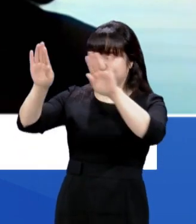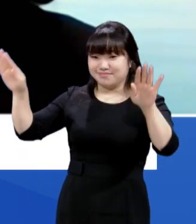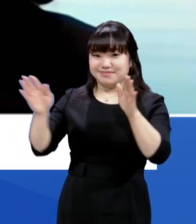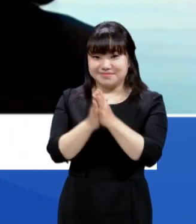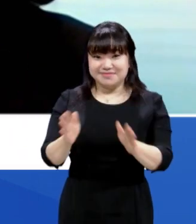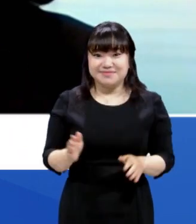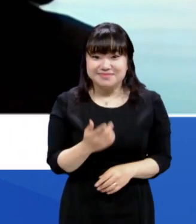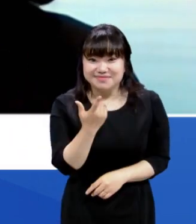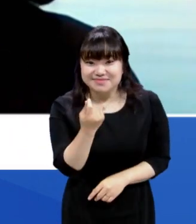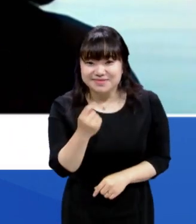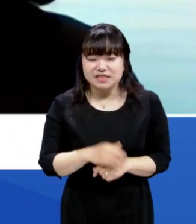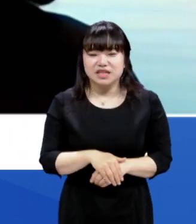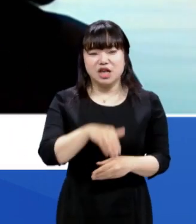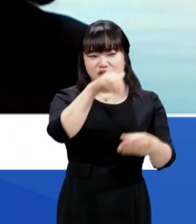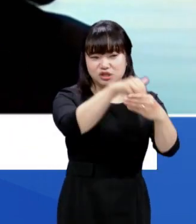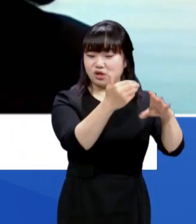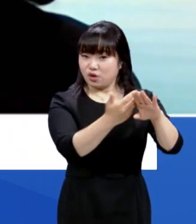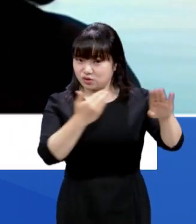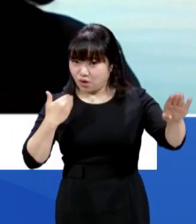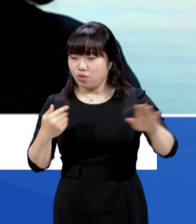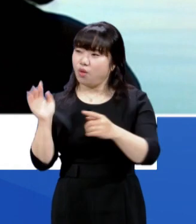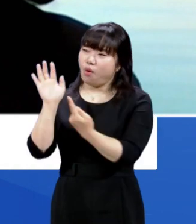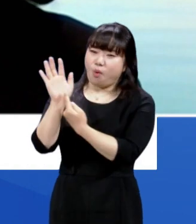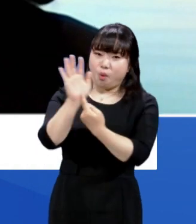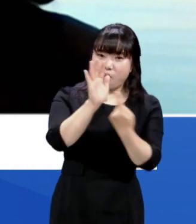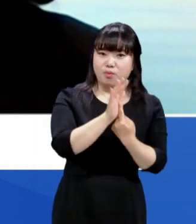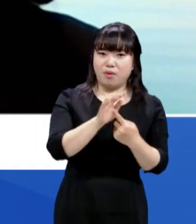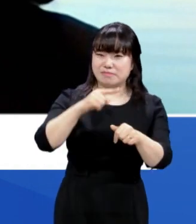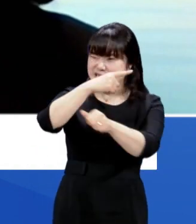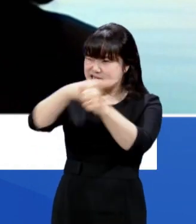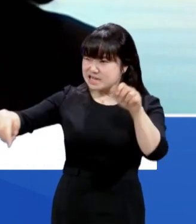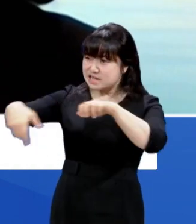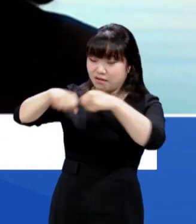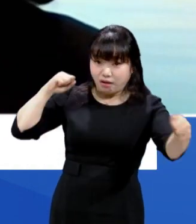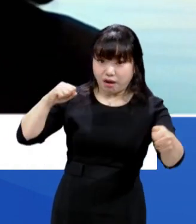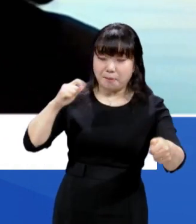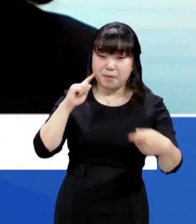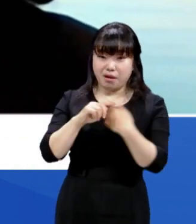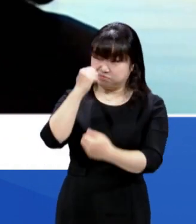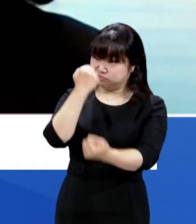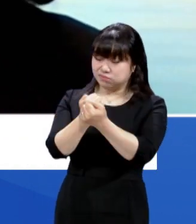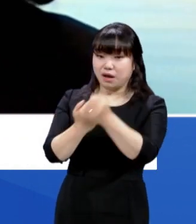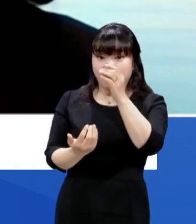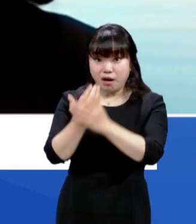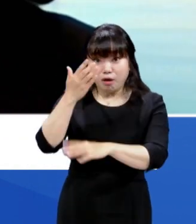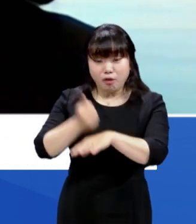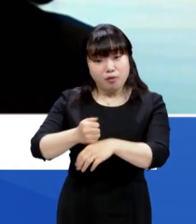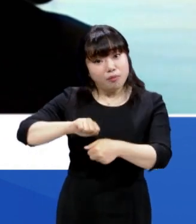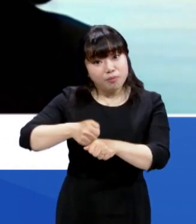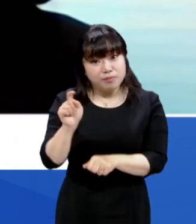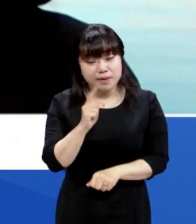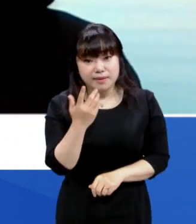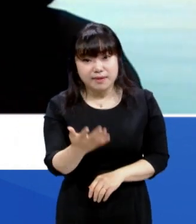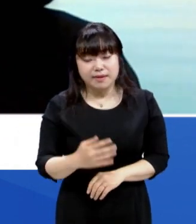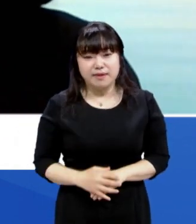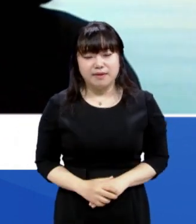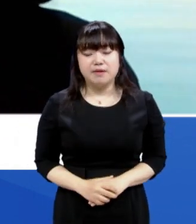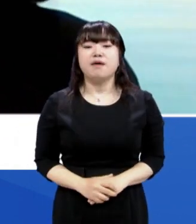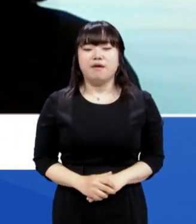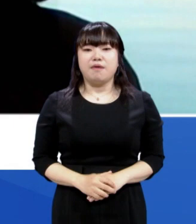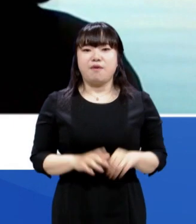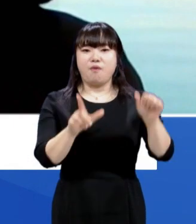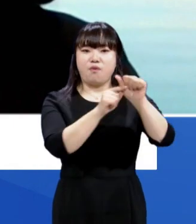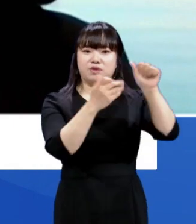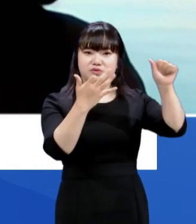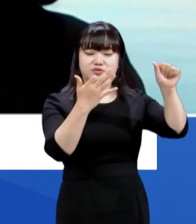걸렸습니다 선거 전까지 이런 홍보물을 훼손하거나 철괴 할 경우에는 어떤 문제가 발생하나요 4 월